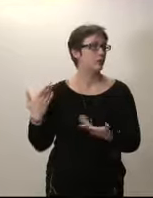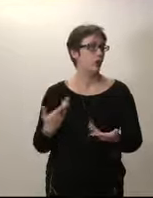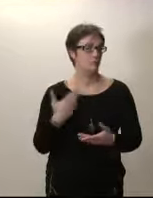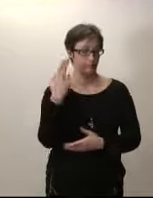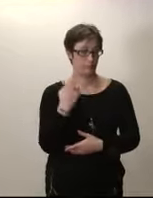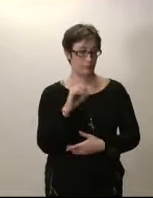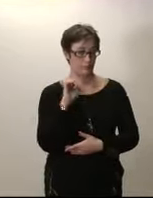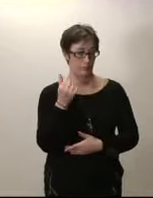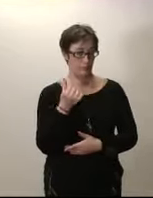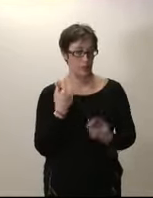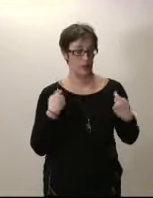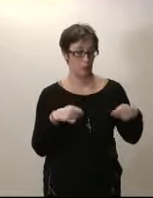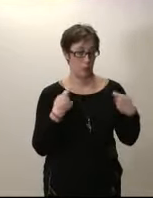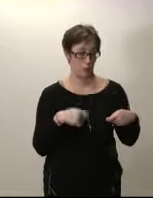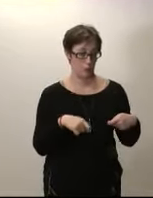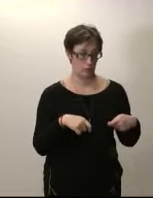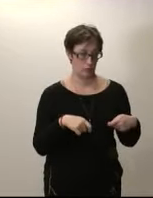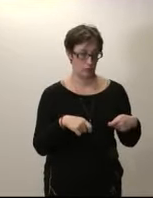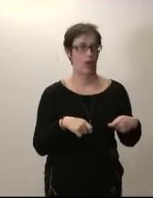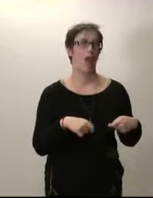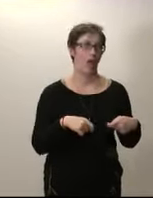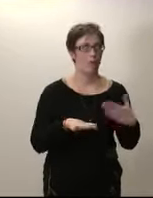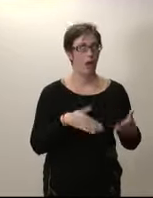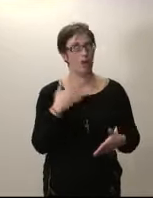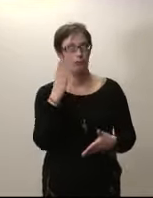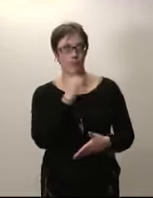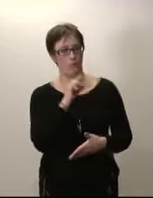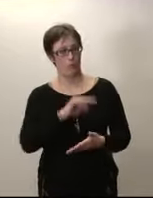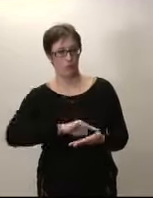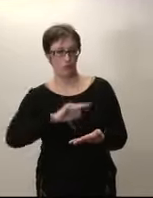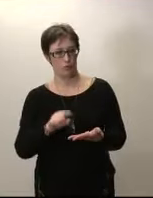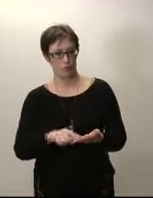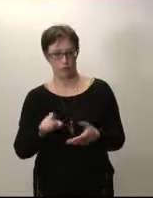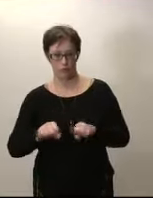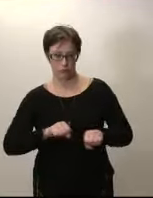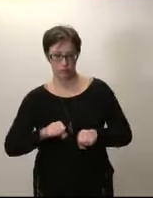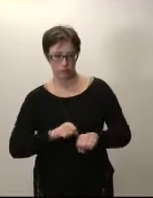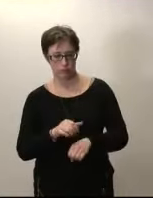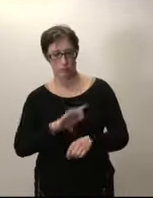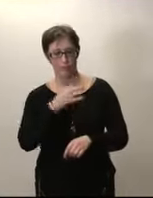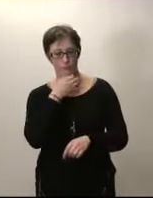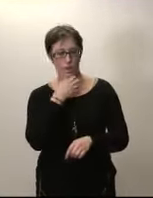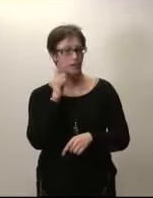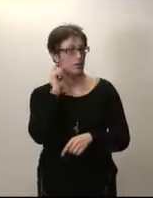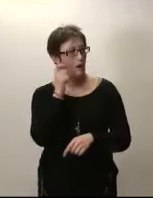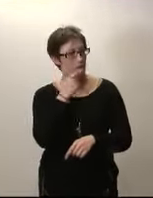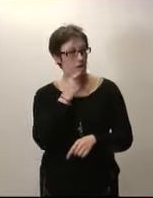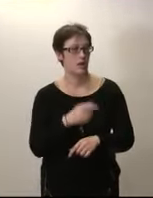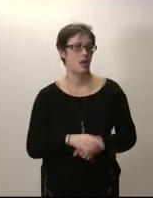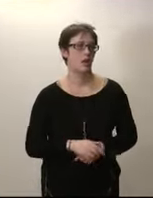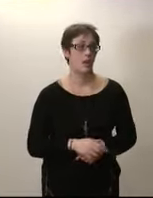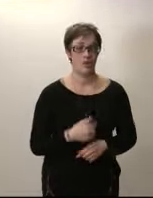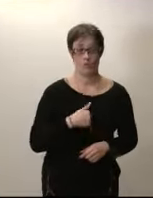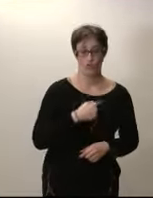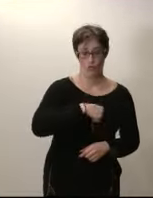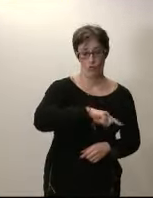commencer par faire des dépenses et puis d'élaborer le budget pour mars-avril. Donc nous avons souhaité, nous,